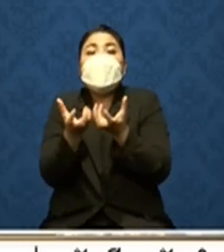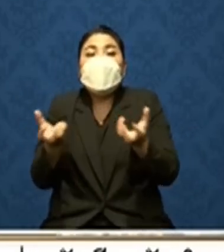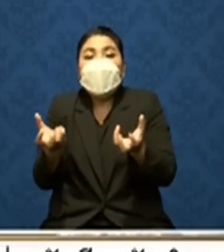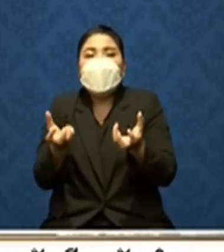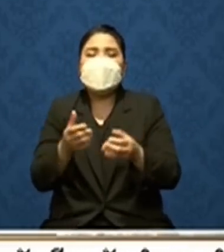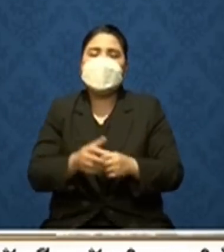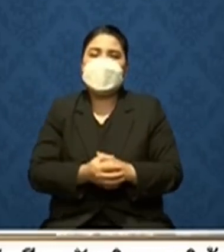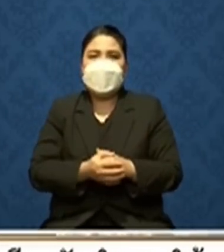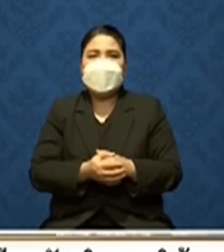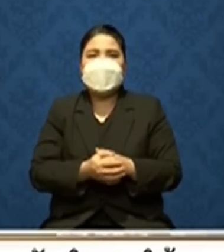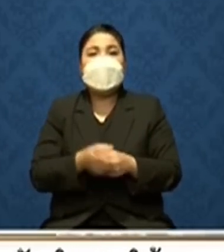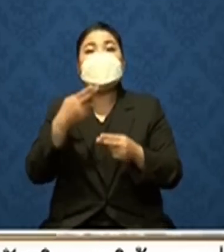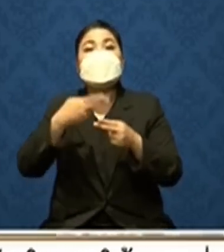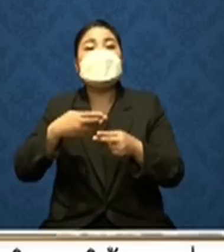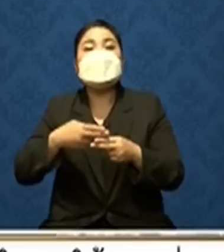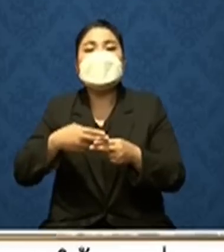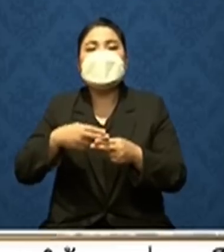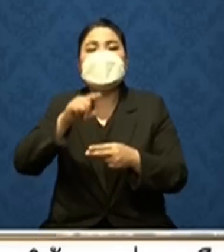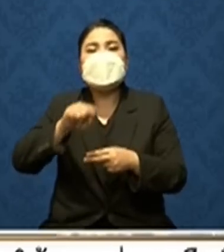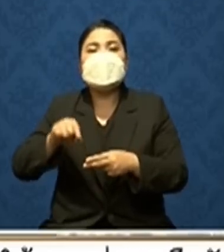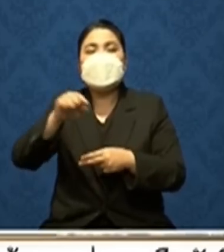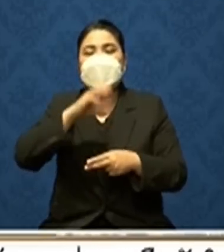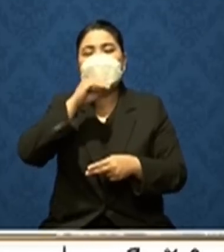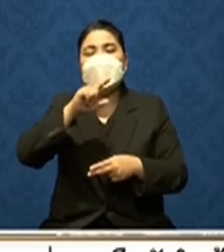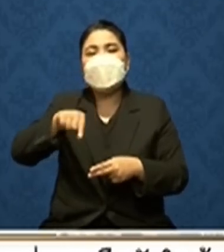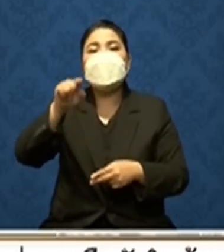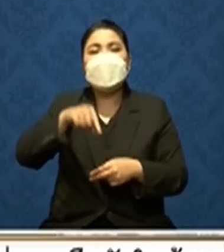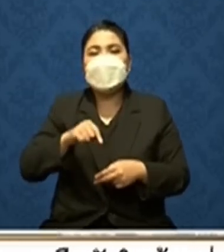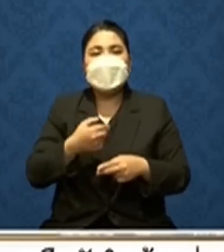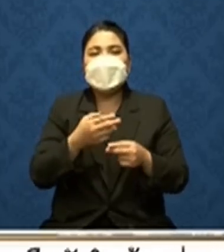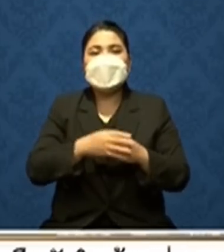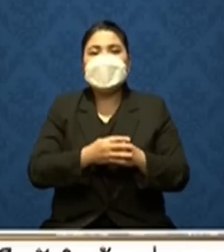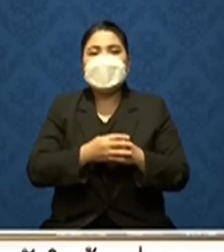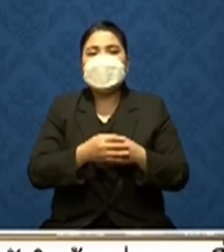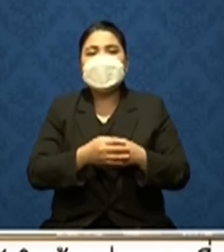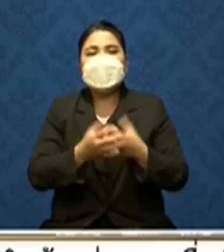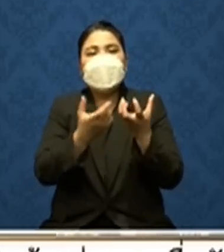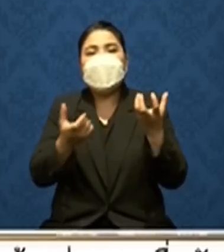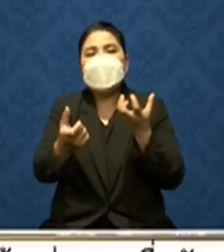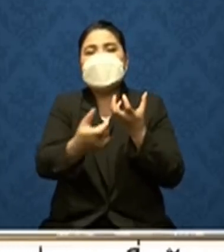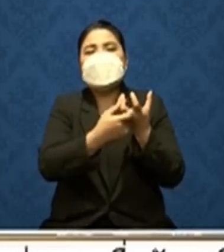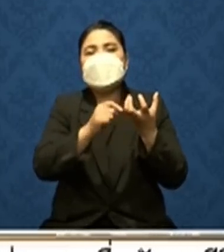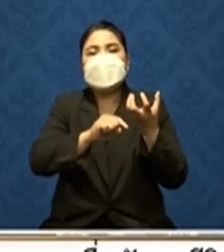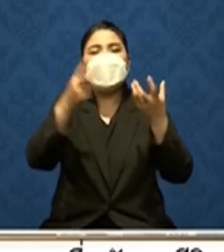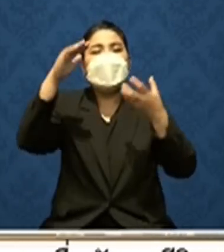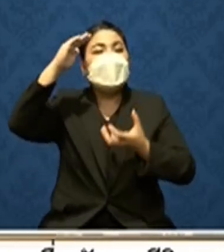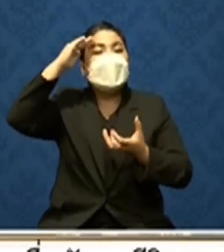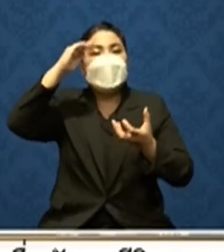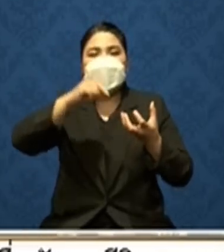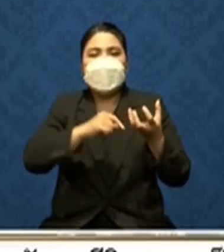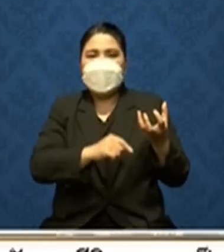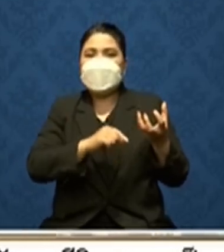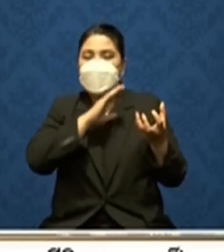ลืมแบรนด์หนึ่งขออนุญาตใช้ภาษาอังกฤษครับเข้าใจง่ายครับแบรนด์ประยุทธ์จันทร์โอชาถ้าได้ฟังธรรมอายุปลายของเพื่อนสมาชิก